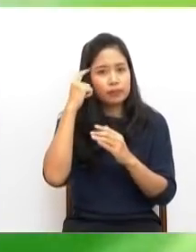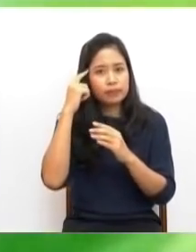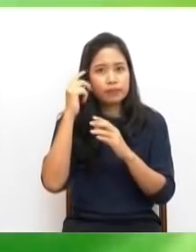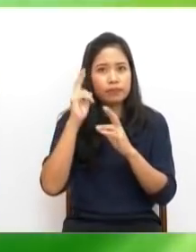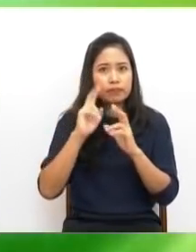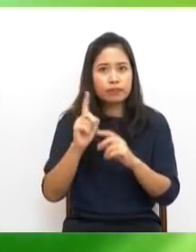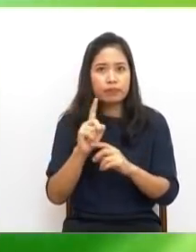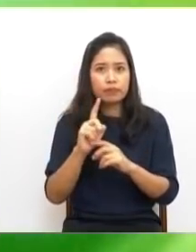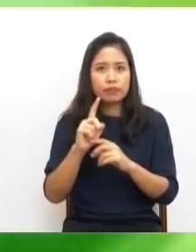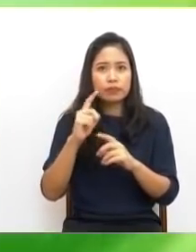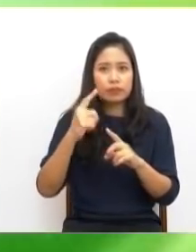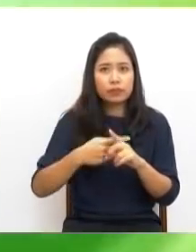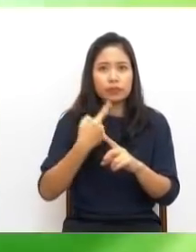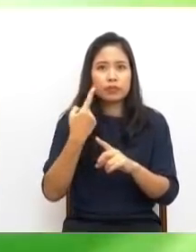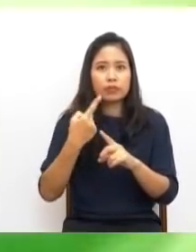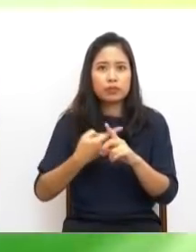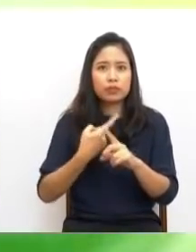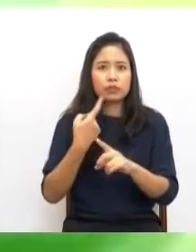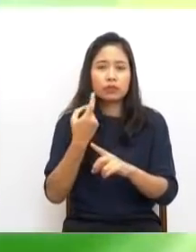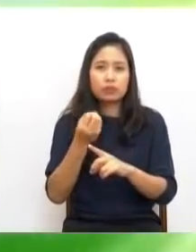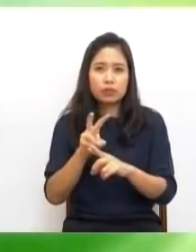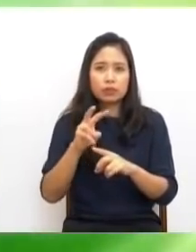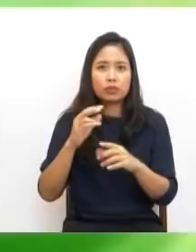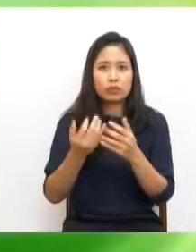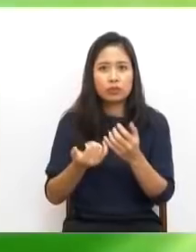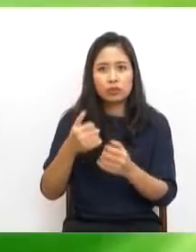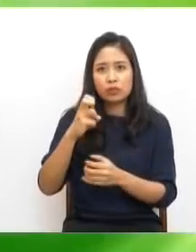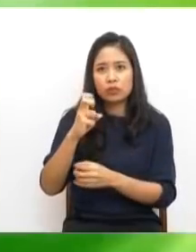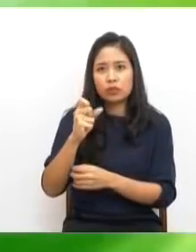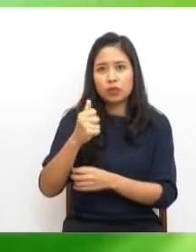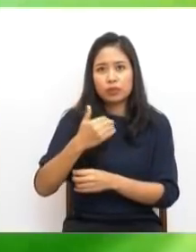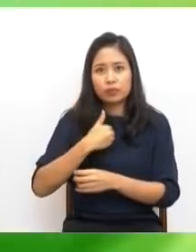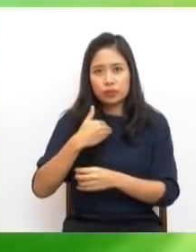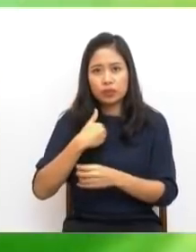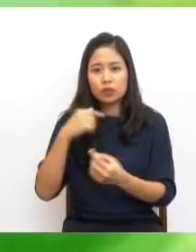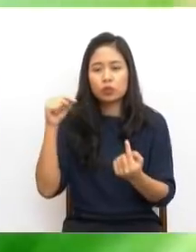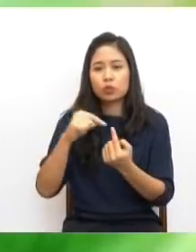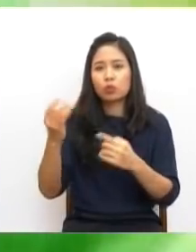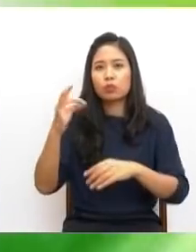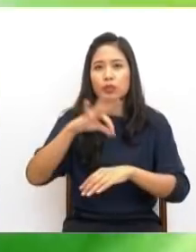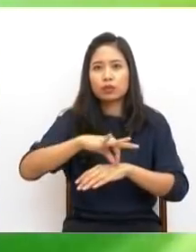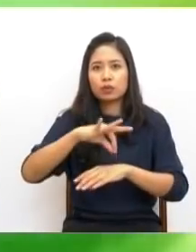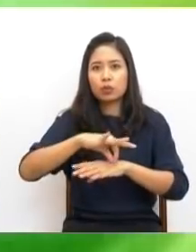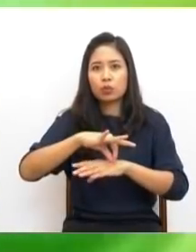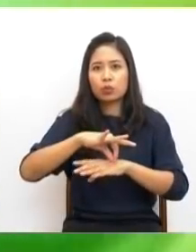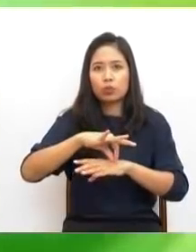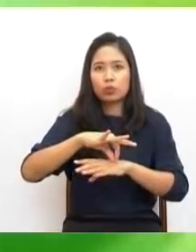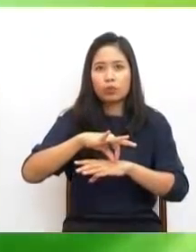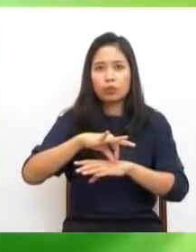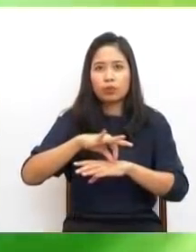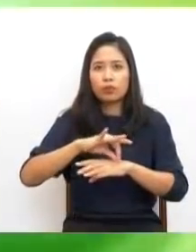ดำเนินการนะครับตั้งแต่การรับสมัครการสอบนะครับไปจนถึงการบรรจุให้แล้วเสร็จก่อนเปิดภา